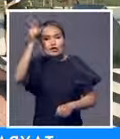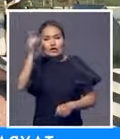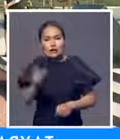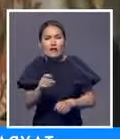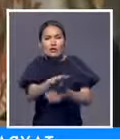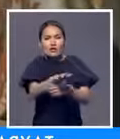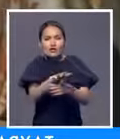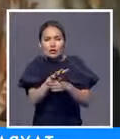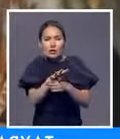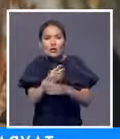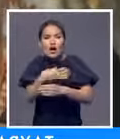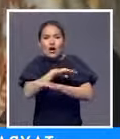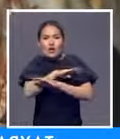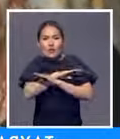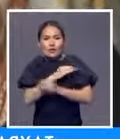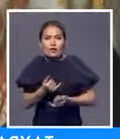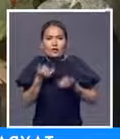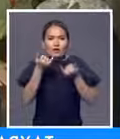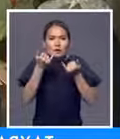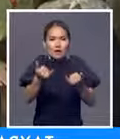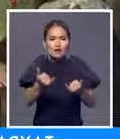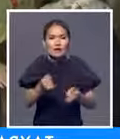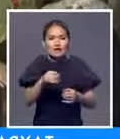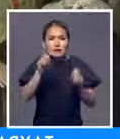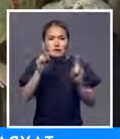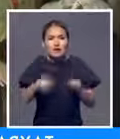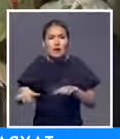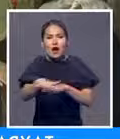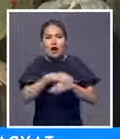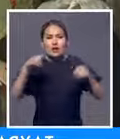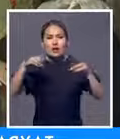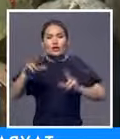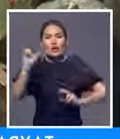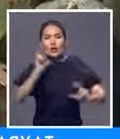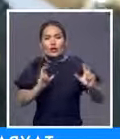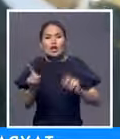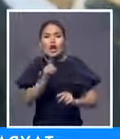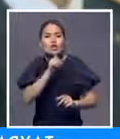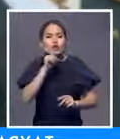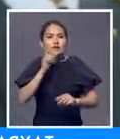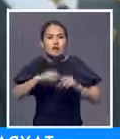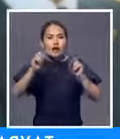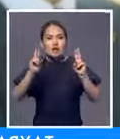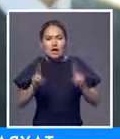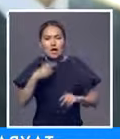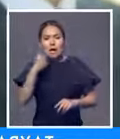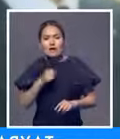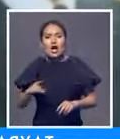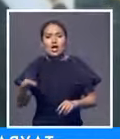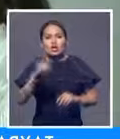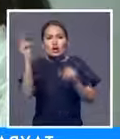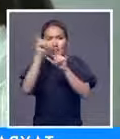бас сұғудағы мақсат кейінгі ұрпақты өткенмен таныстыру. Арнайы шараға жоғары және орта оқу орындарының студенттері мен Жас Ұлан